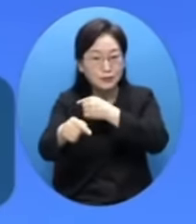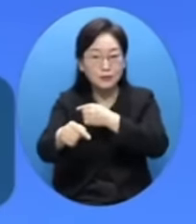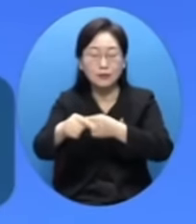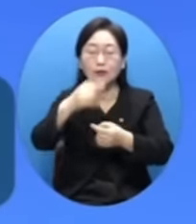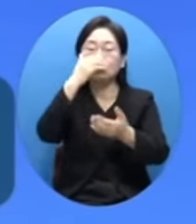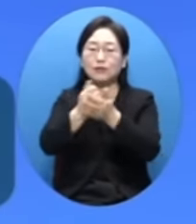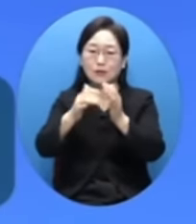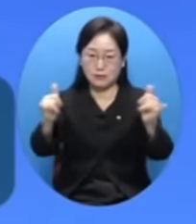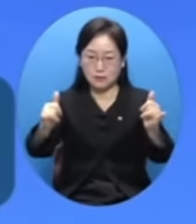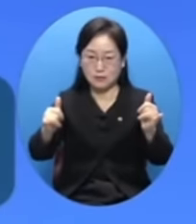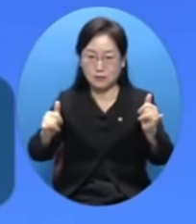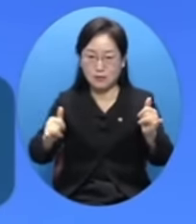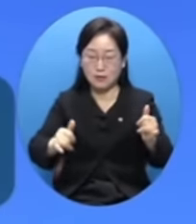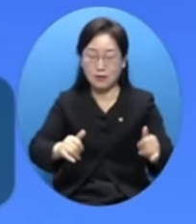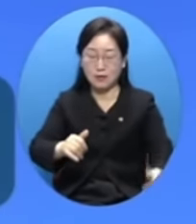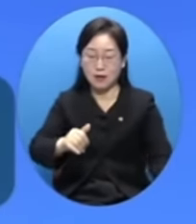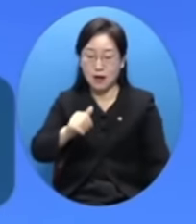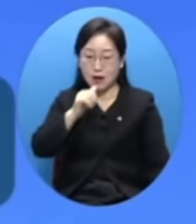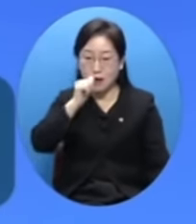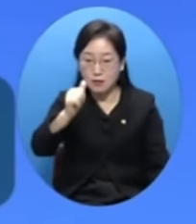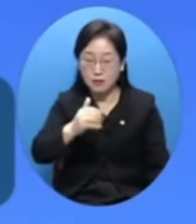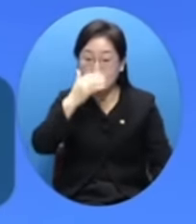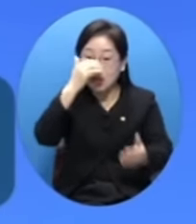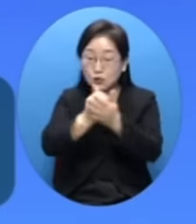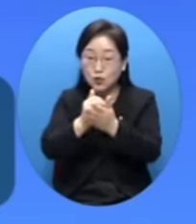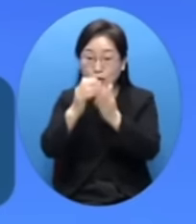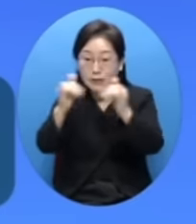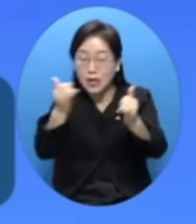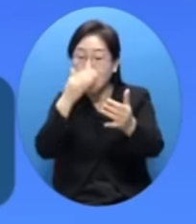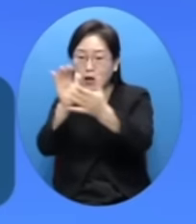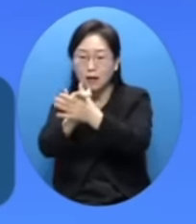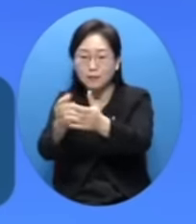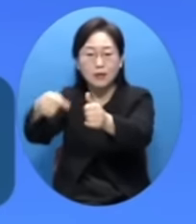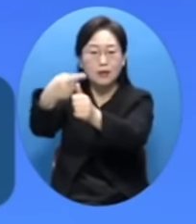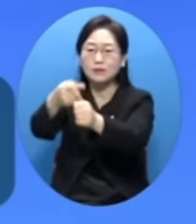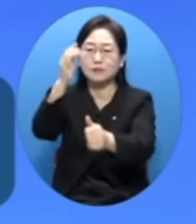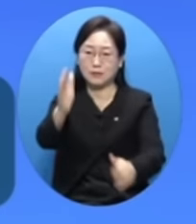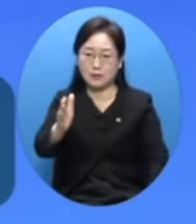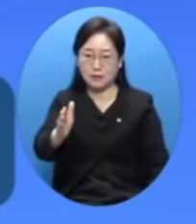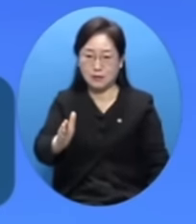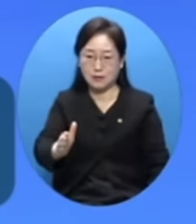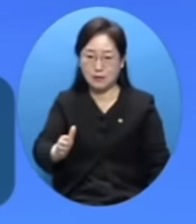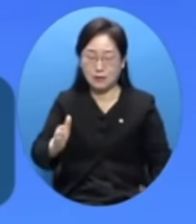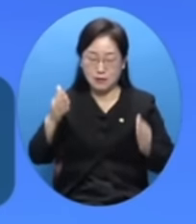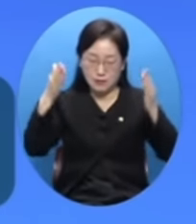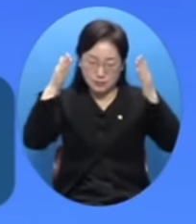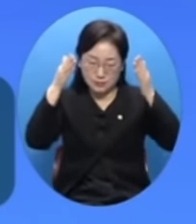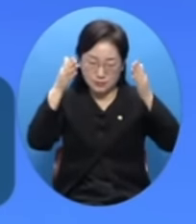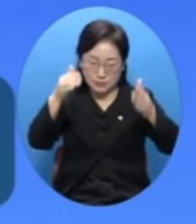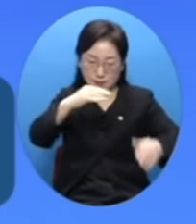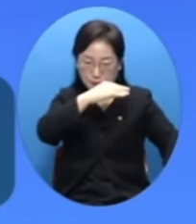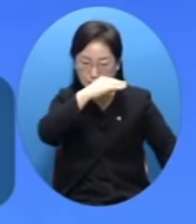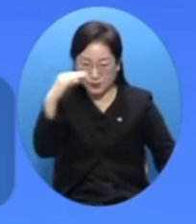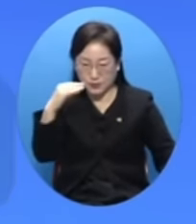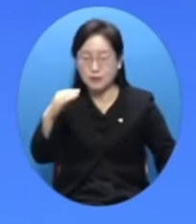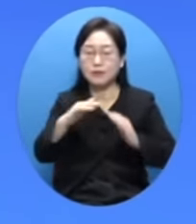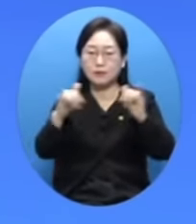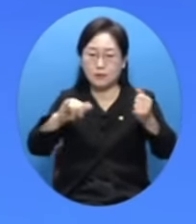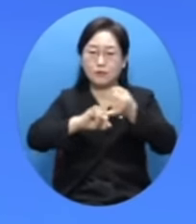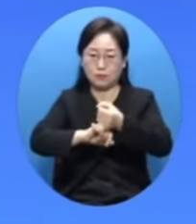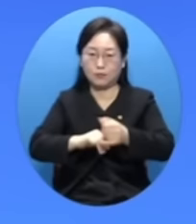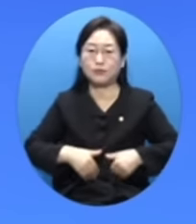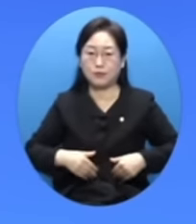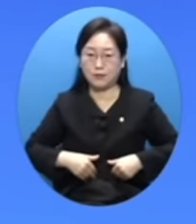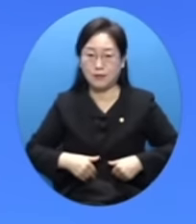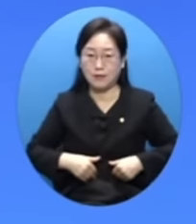죄인입니다 어떤 경우에도 죄인의 길를 서면 안 됩니다 삶의 방향이 바로 돼 있어야 하는 것입니다